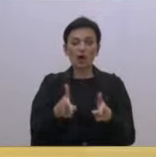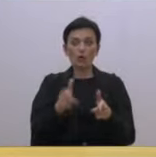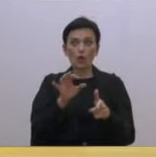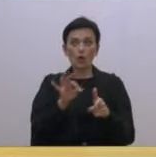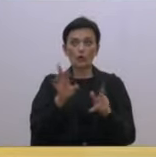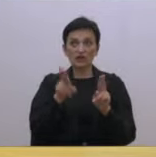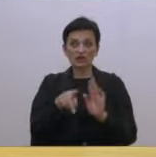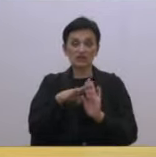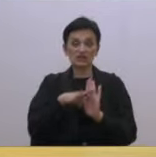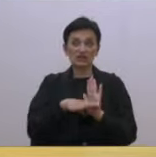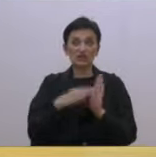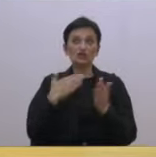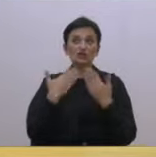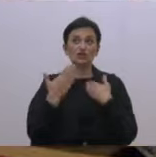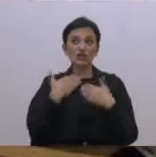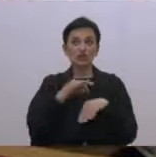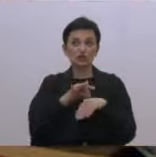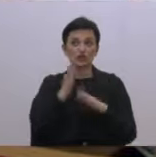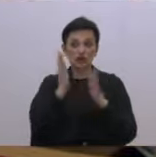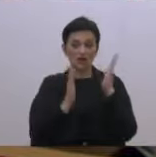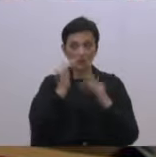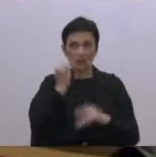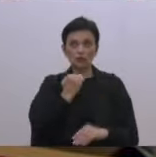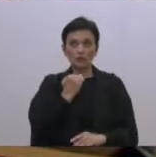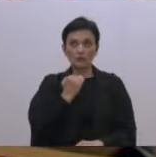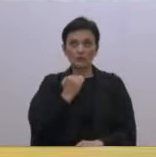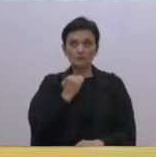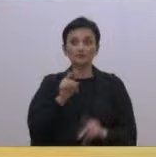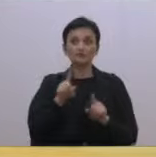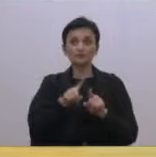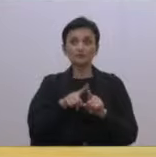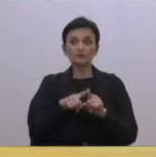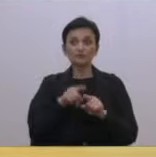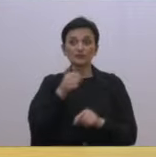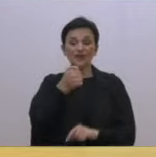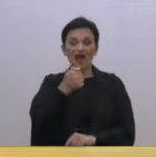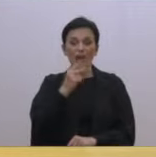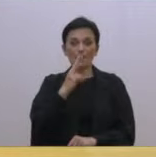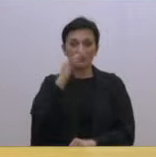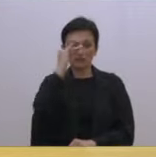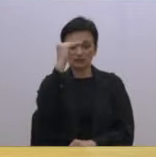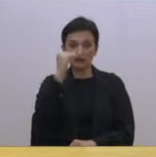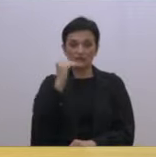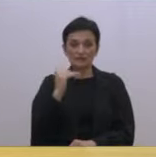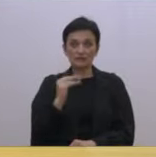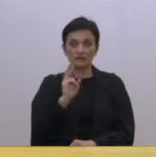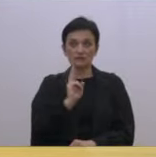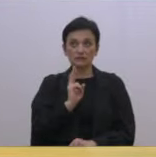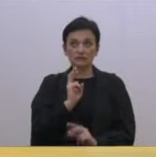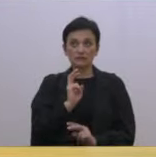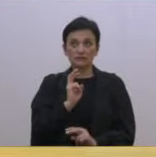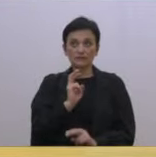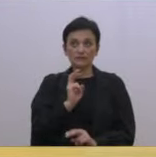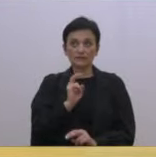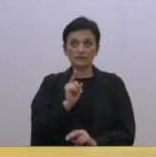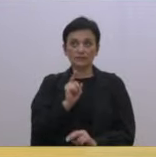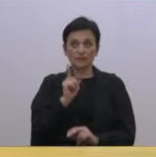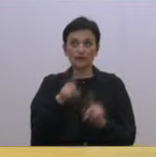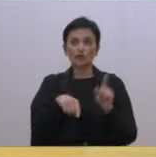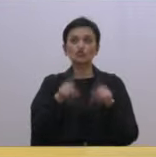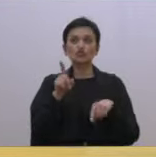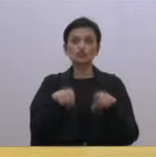კენჭისყრის ჩატარებისთვის ხელისაწვევით, მადლობა. ასე რომ ანბანურად უყრით ახლა ამ კანდიდატებს, ან ზოგადად